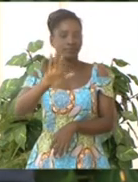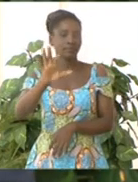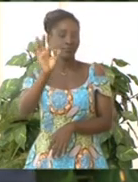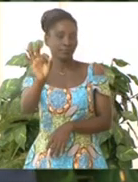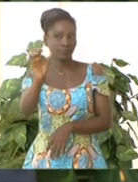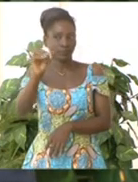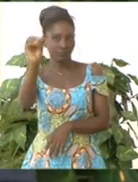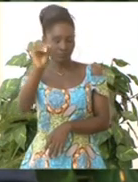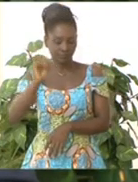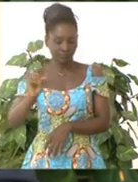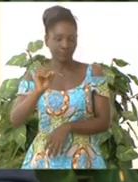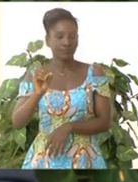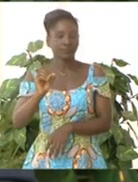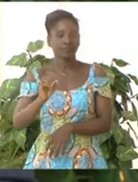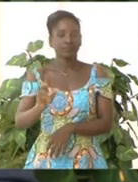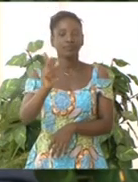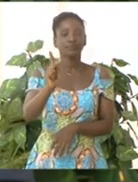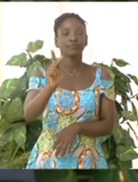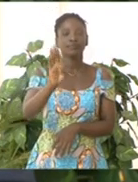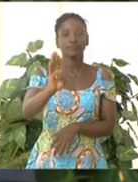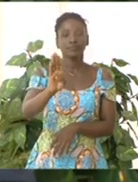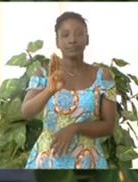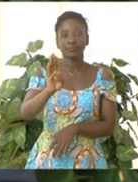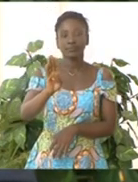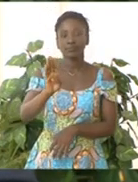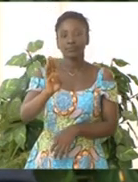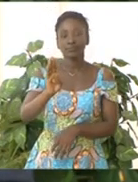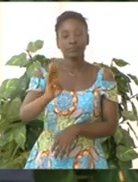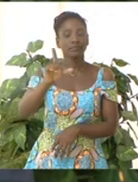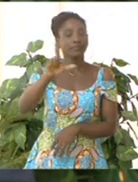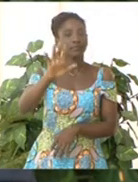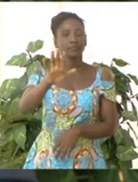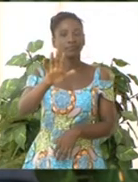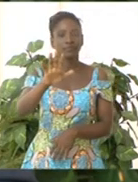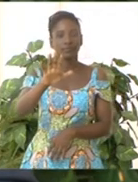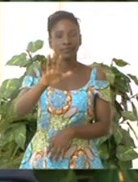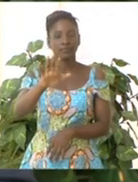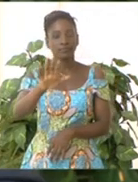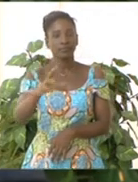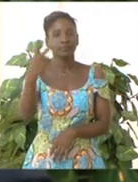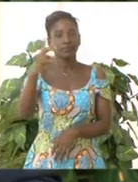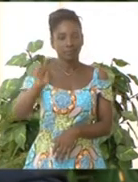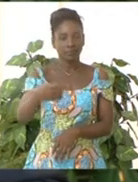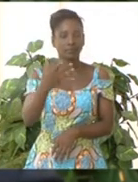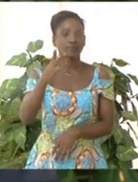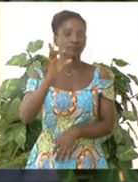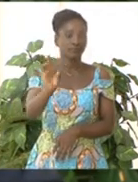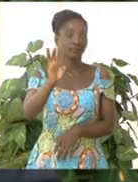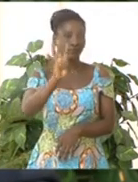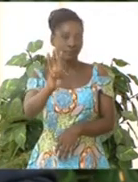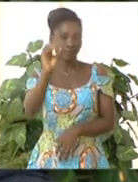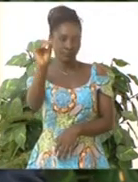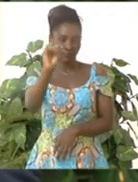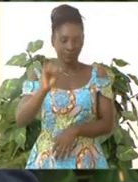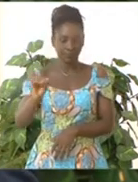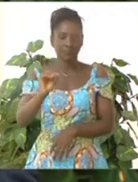% kouadio konan bertin vers 5 soit 2,80 4%